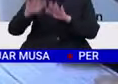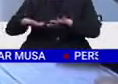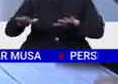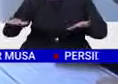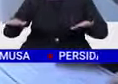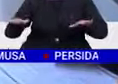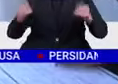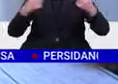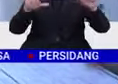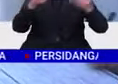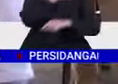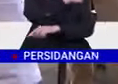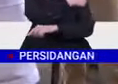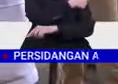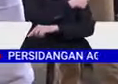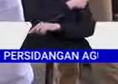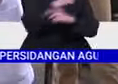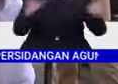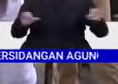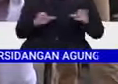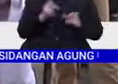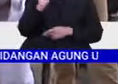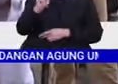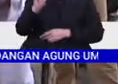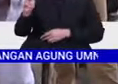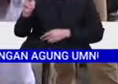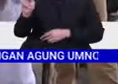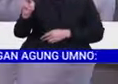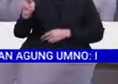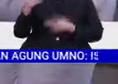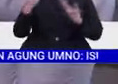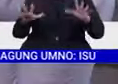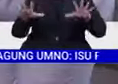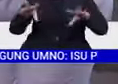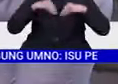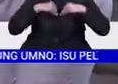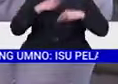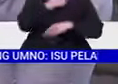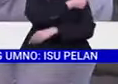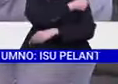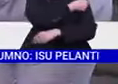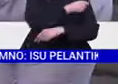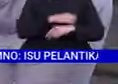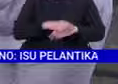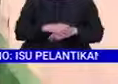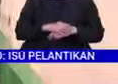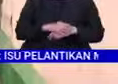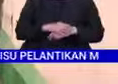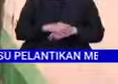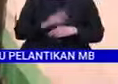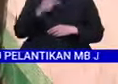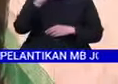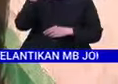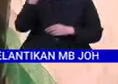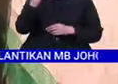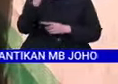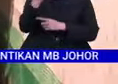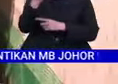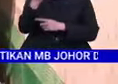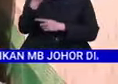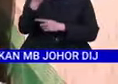kanak-kanak layak divaksin dalam kawasan Kota Kinabalu telah menerima vaksin manakala bagi penerima Doors Benggala